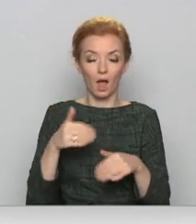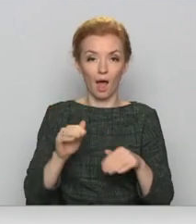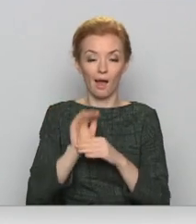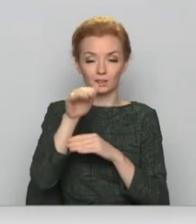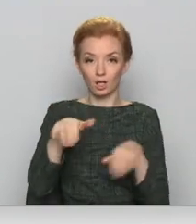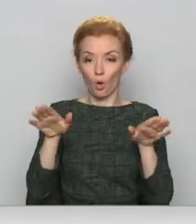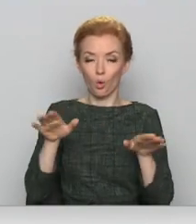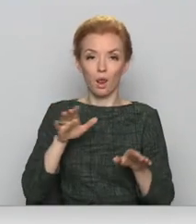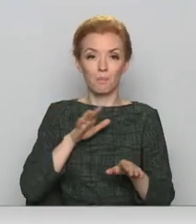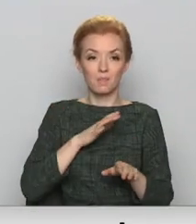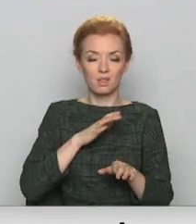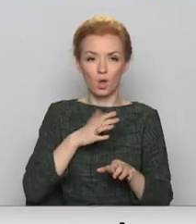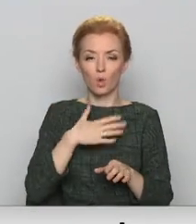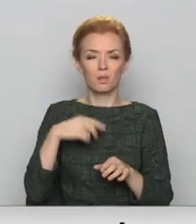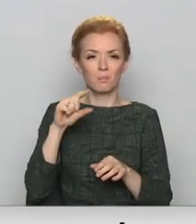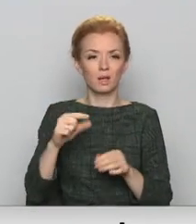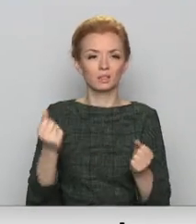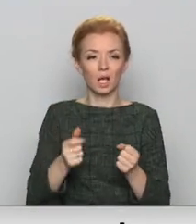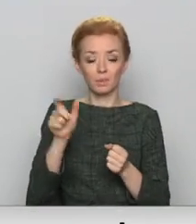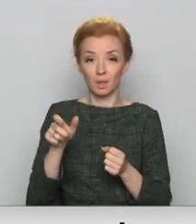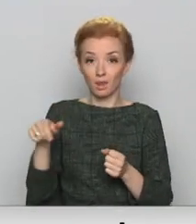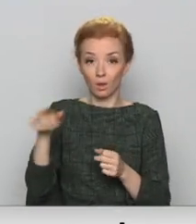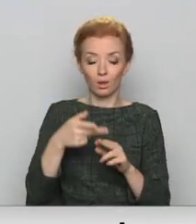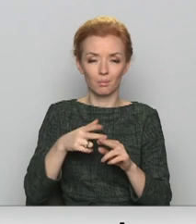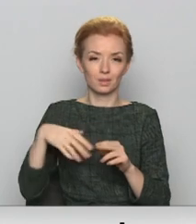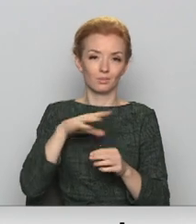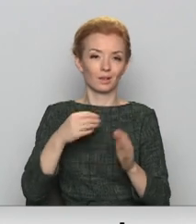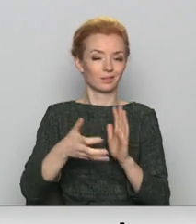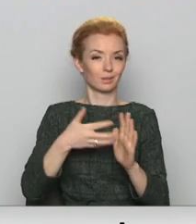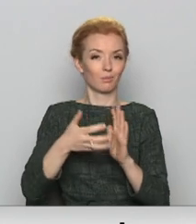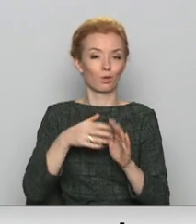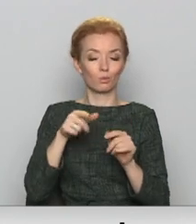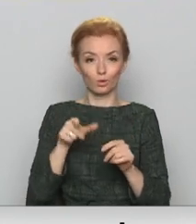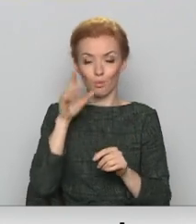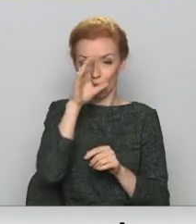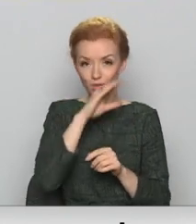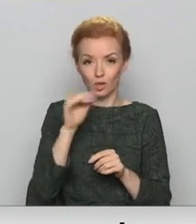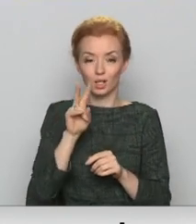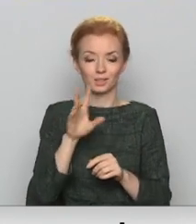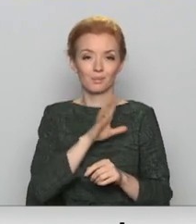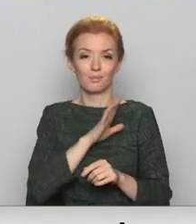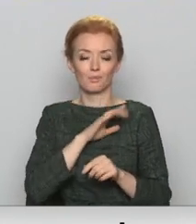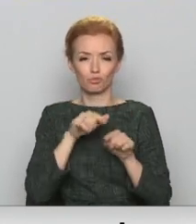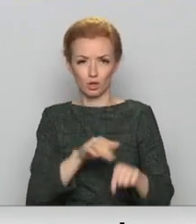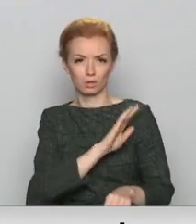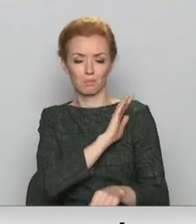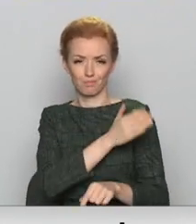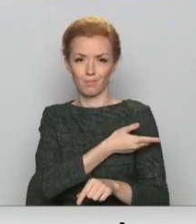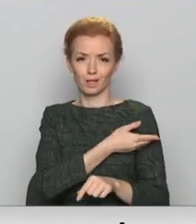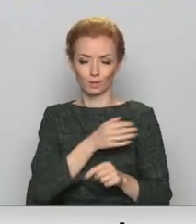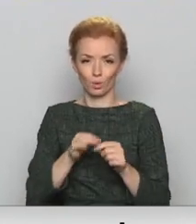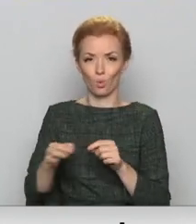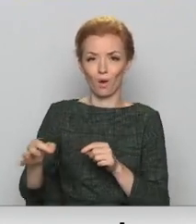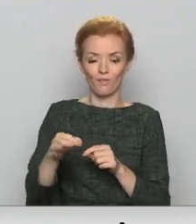vienā otrā apvienojumā novadā. Un tāpēc mēs izmantojām to potenciālu, kas bija šajos diezgan spēcīgajos novados